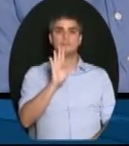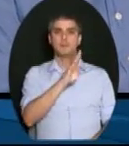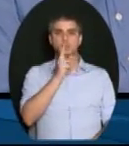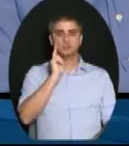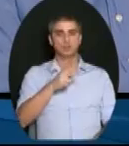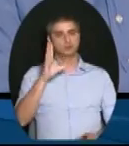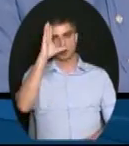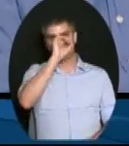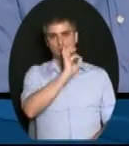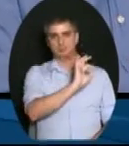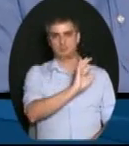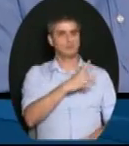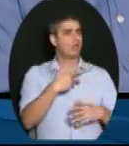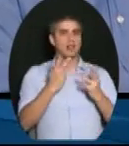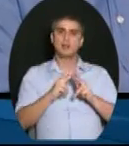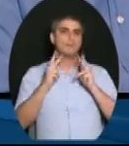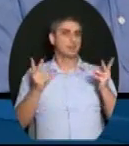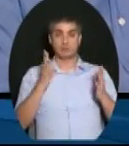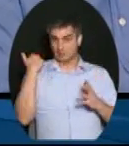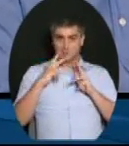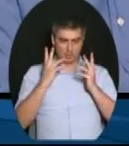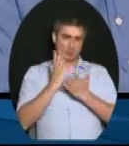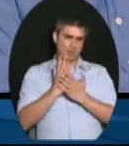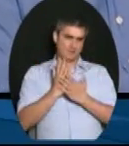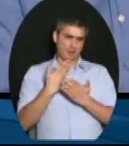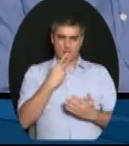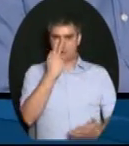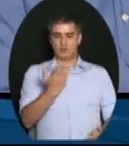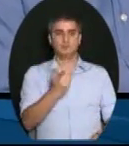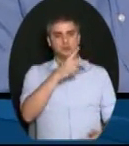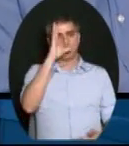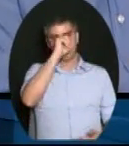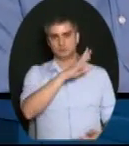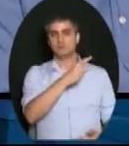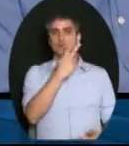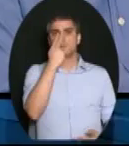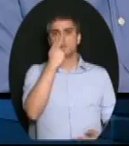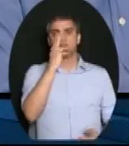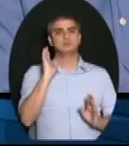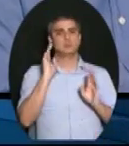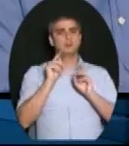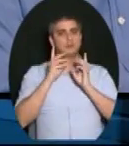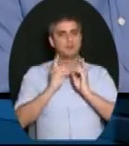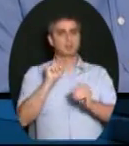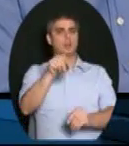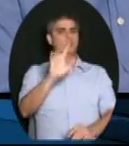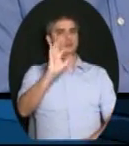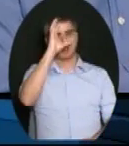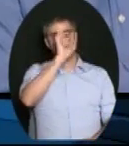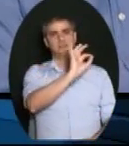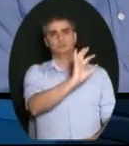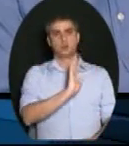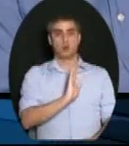יש קונספט, אין לו פתרון, אם היה לו פתרון היינו הרי רואים אותו. יש לו קונספט והוא מנסה ללכת בדרך הזאת באמת